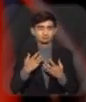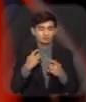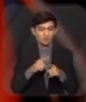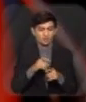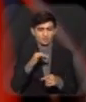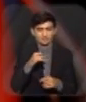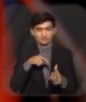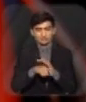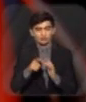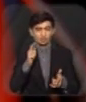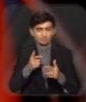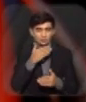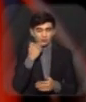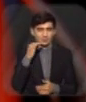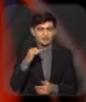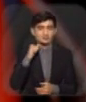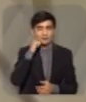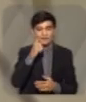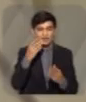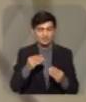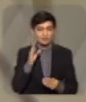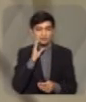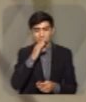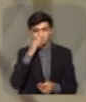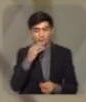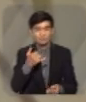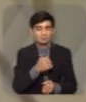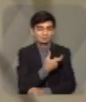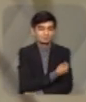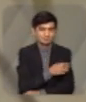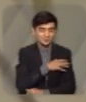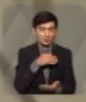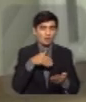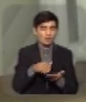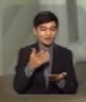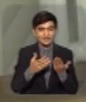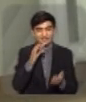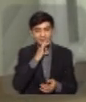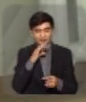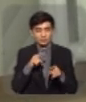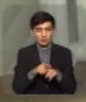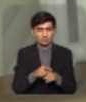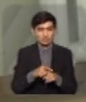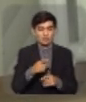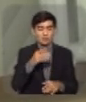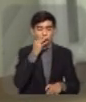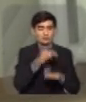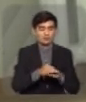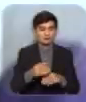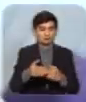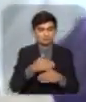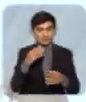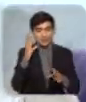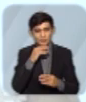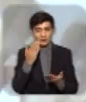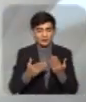считают, что она не конкретна, и завтра родители, которые отказались от прививки или сомнительного лекарства, смогут привлечь к ответственности или и